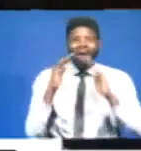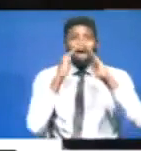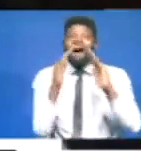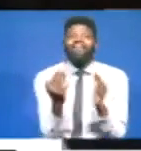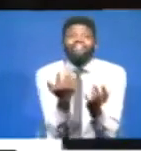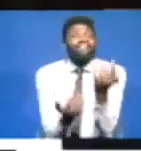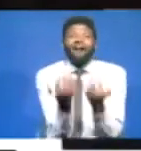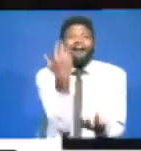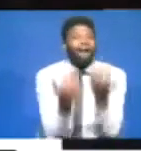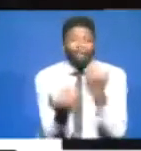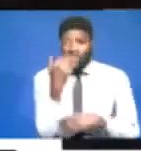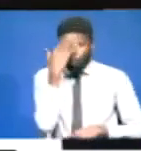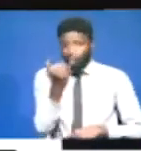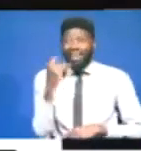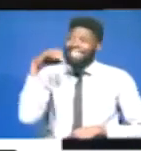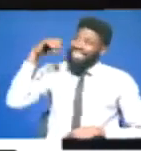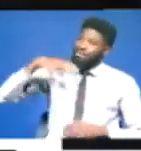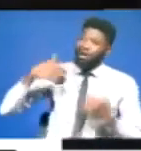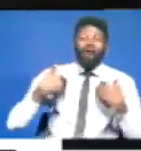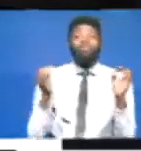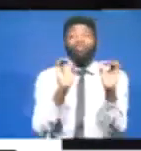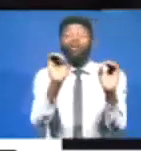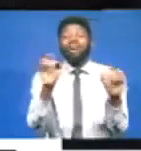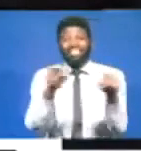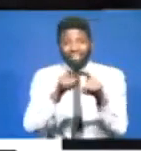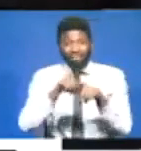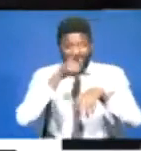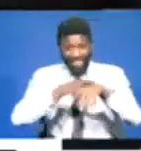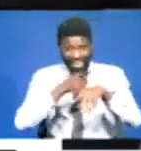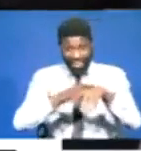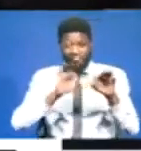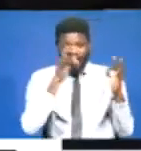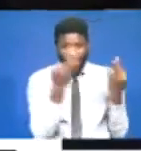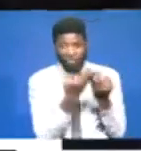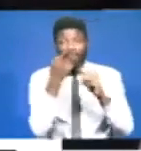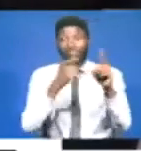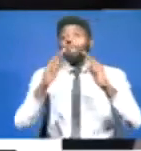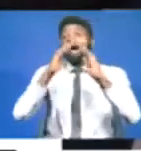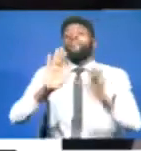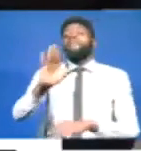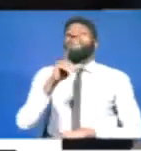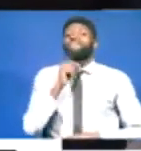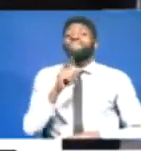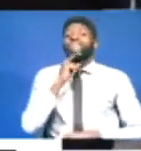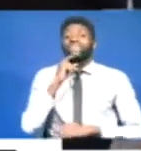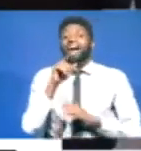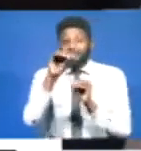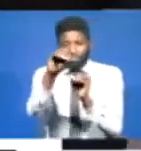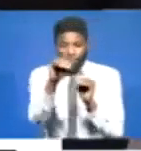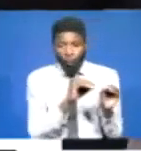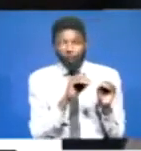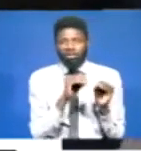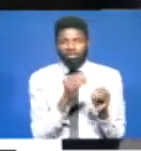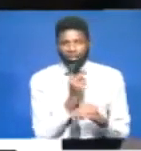kwa sababu hakuna stima. Pia watu wakati walitoka kwa papa yao hawakuwa wamekosana ama kukua na shida